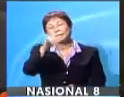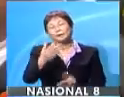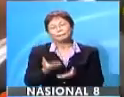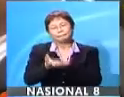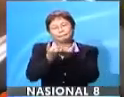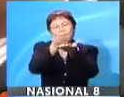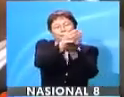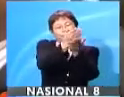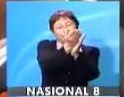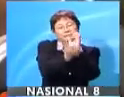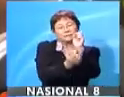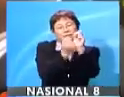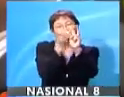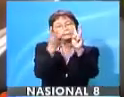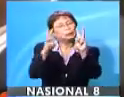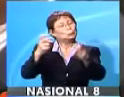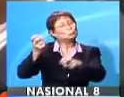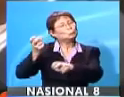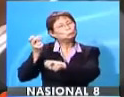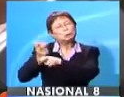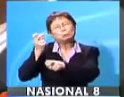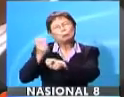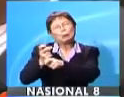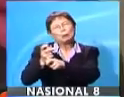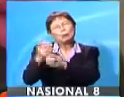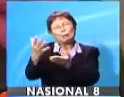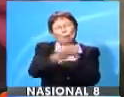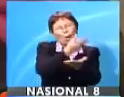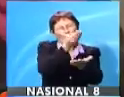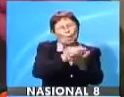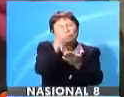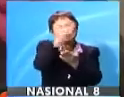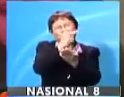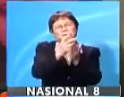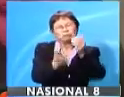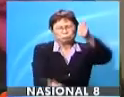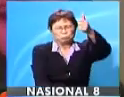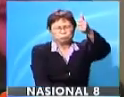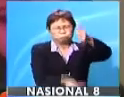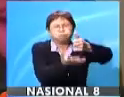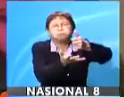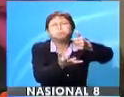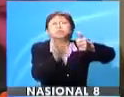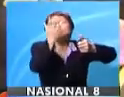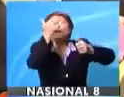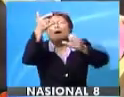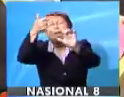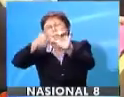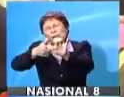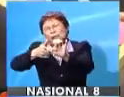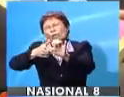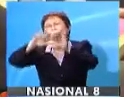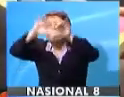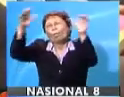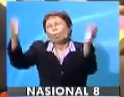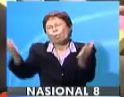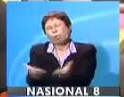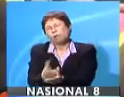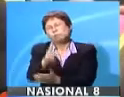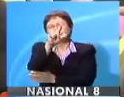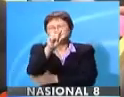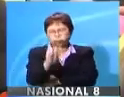pembentangan bajet kali ini bukan mudah kerana jumlah pendapatan kerajaan merosot disebabkan harga minyak mentah dunia yang